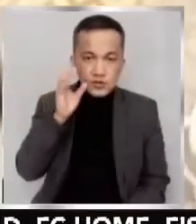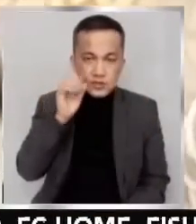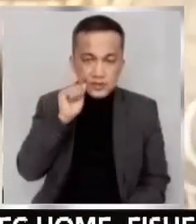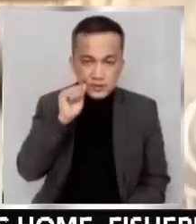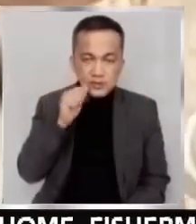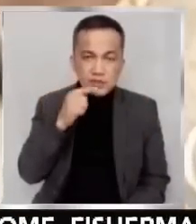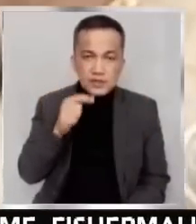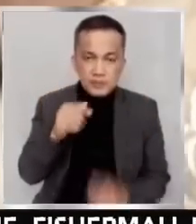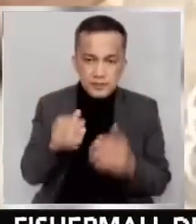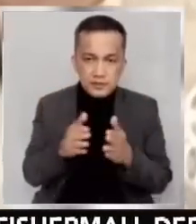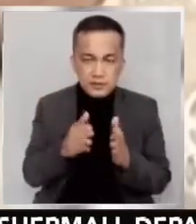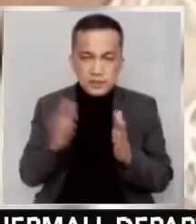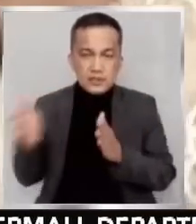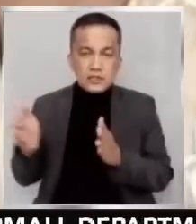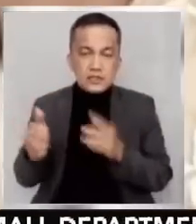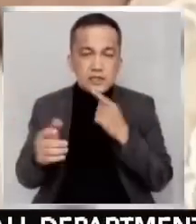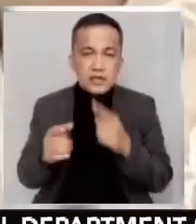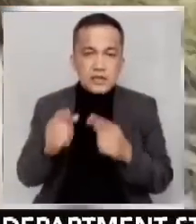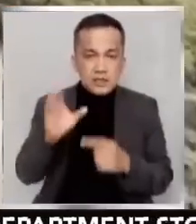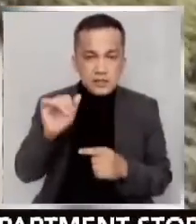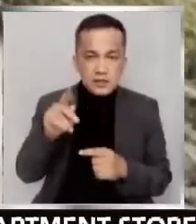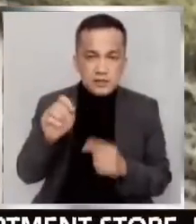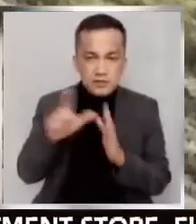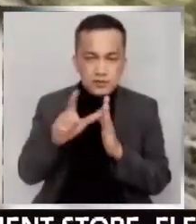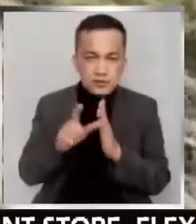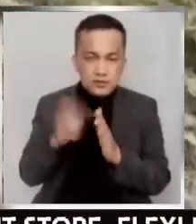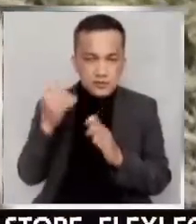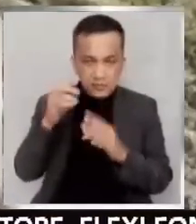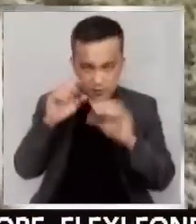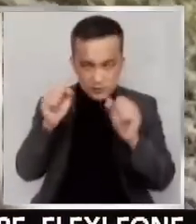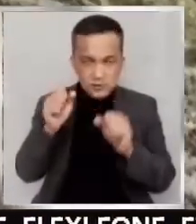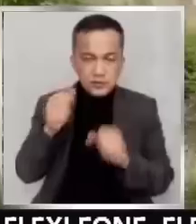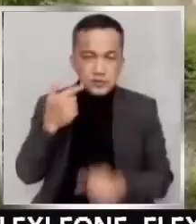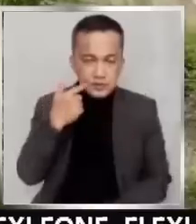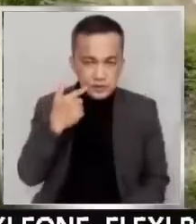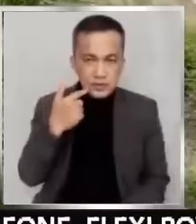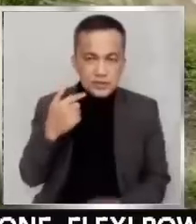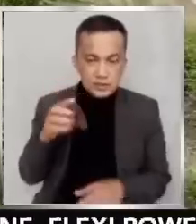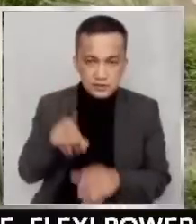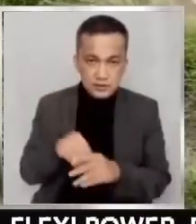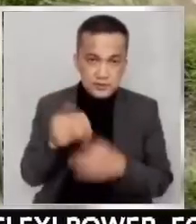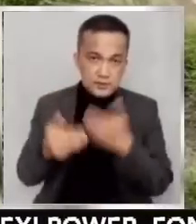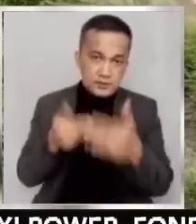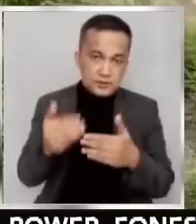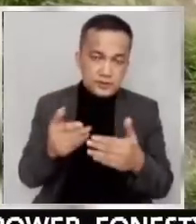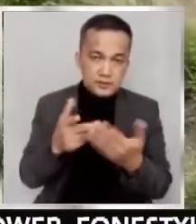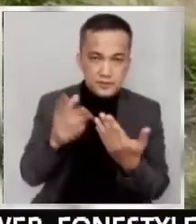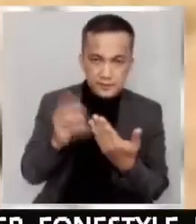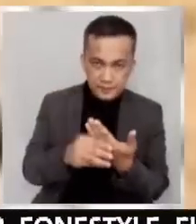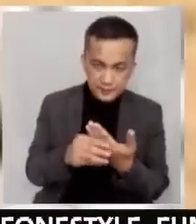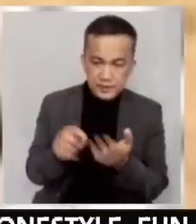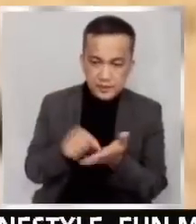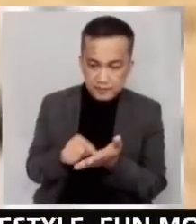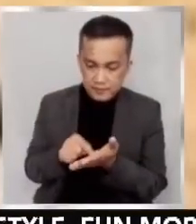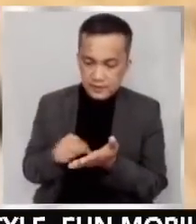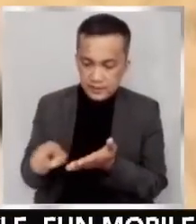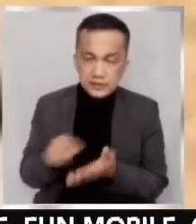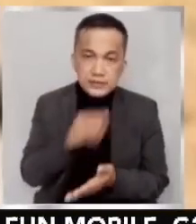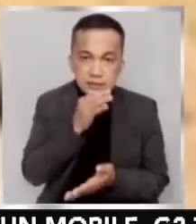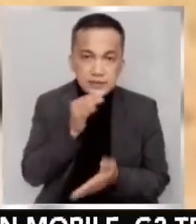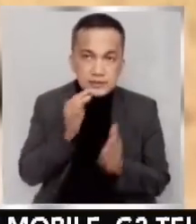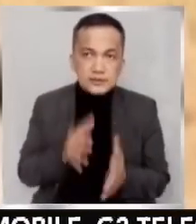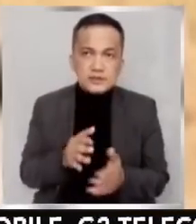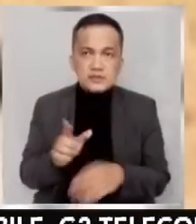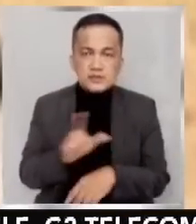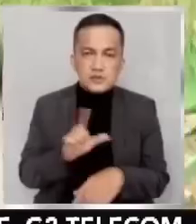ni dating Pangulong Gloria Macapagal Arroyo. Kabilang sa proseso sa mga programang yan, ang pagbabayad ng mga magsasaka sa lupang